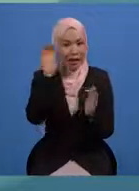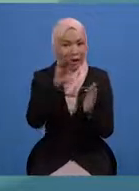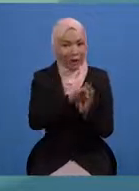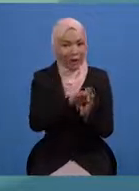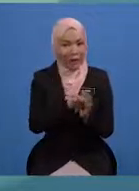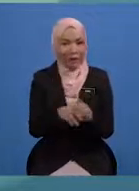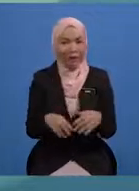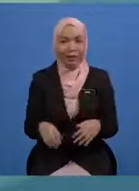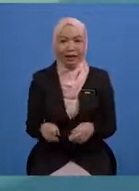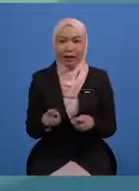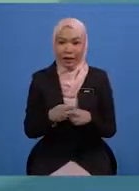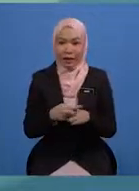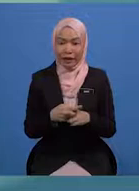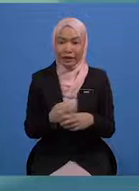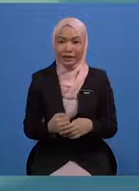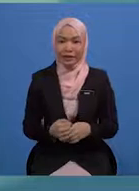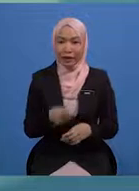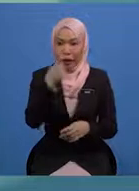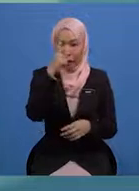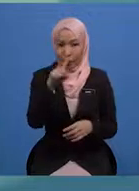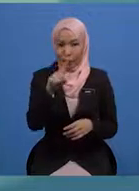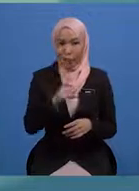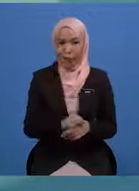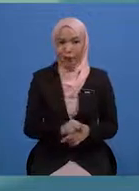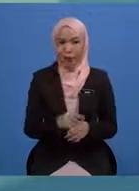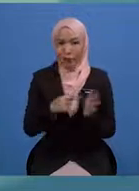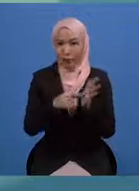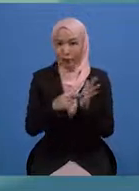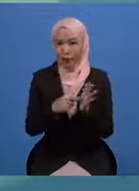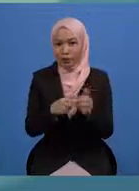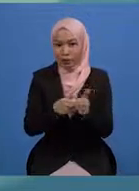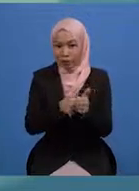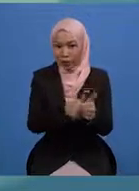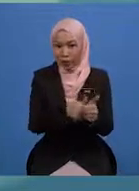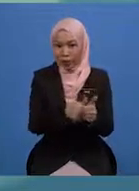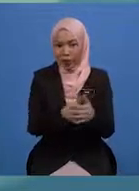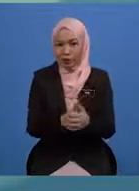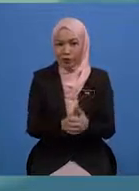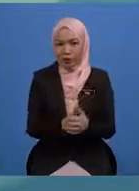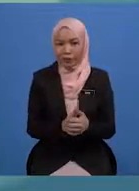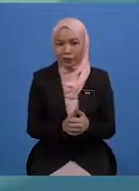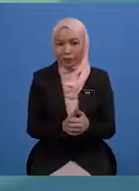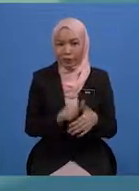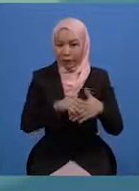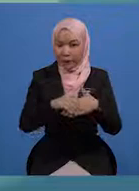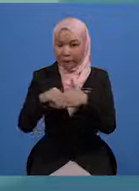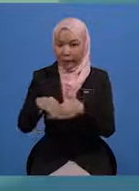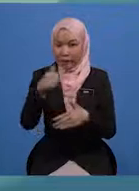secara ringkas sebagai panduan untuk memudahkan kita melakukan proses mewarna